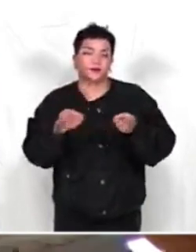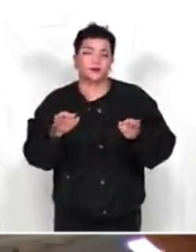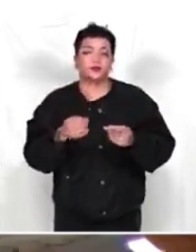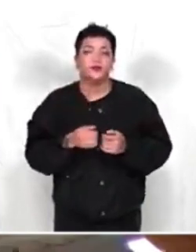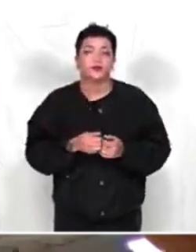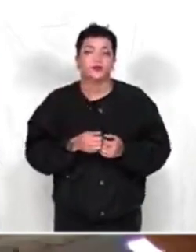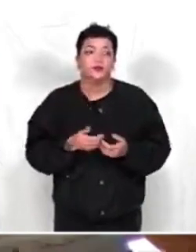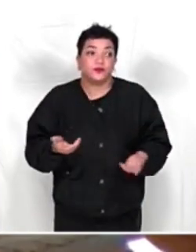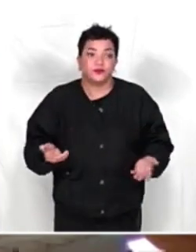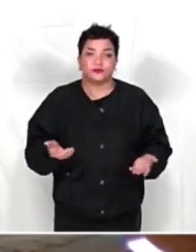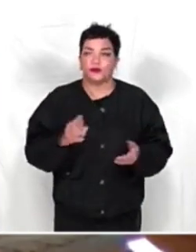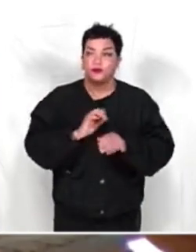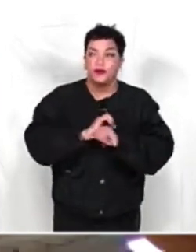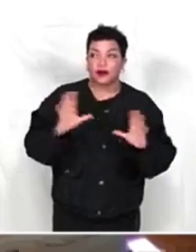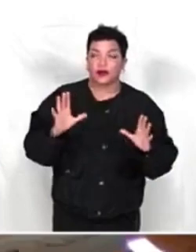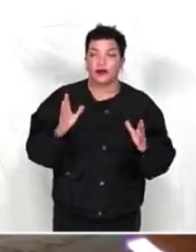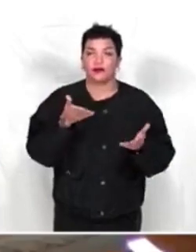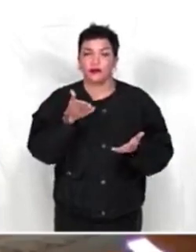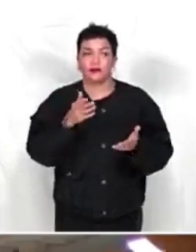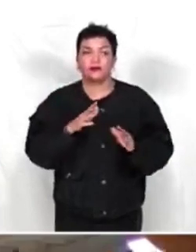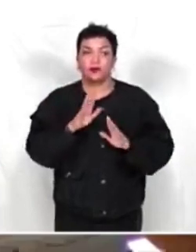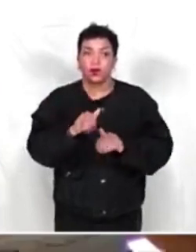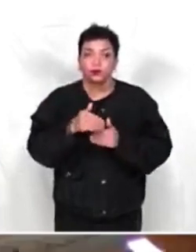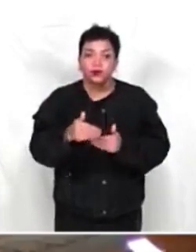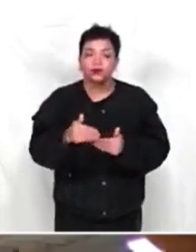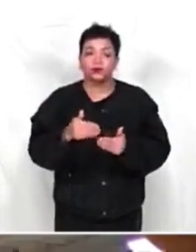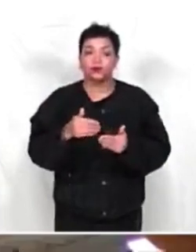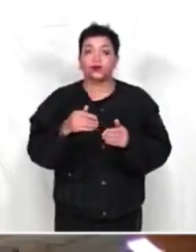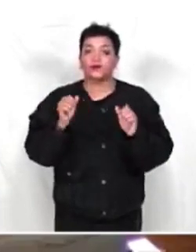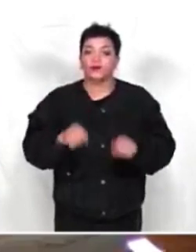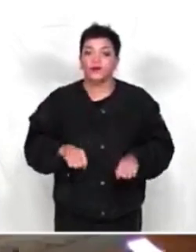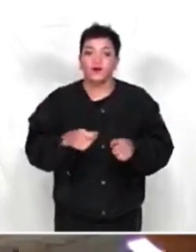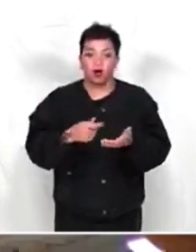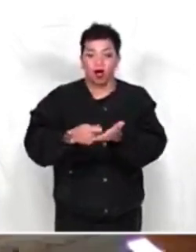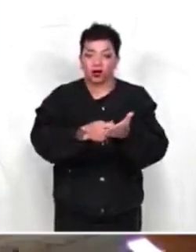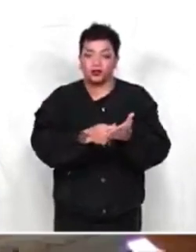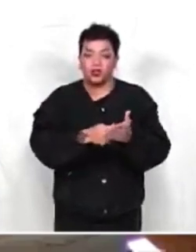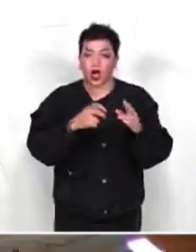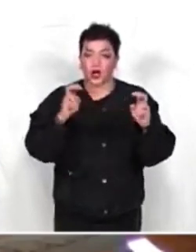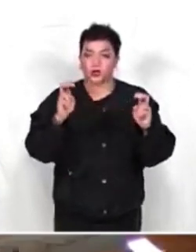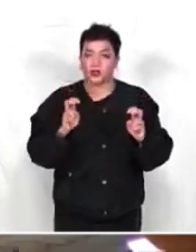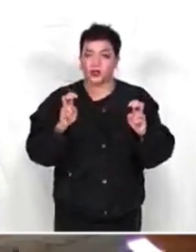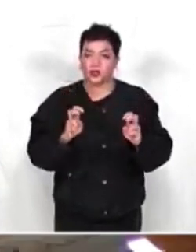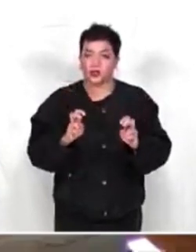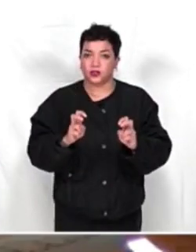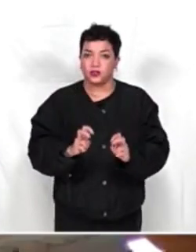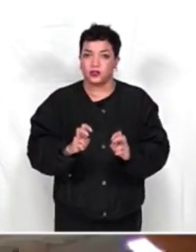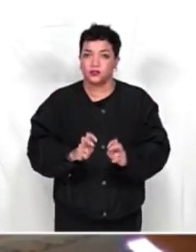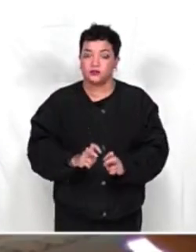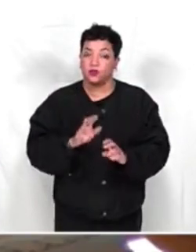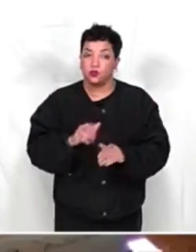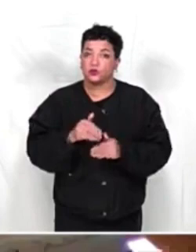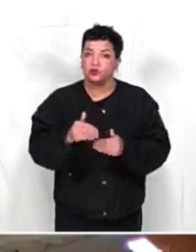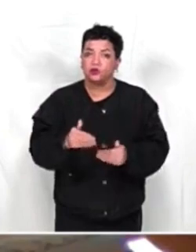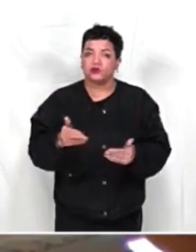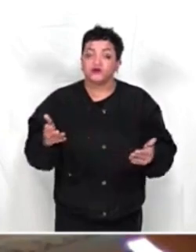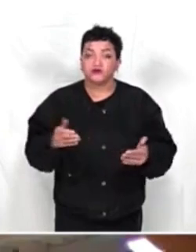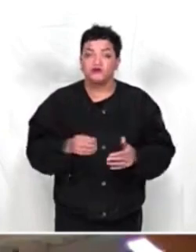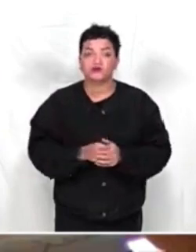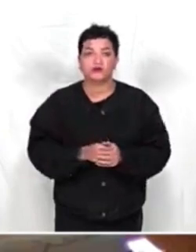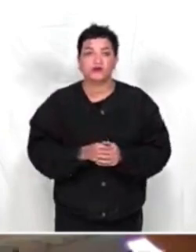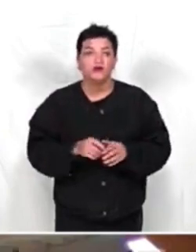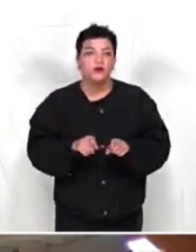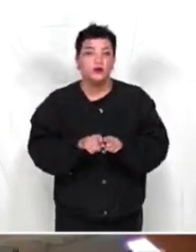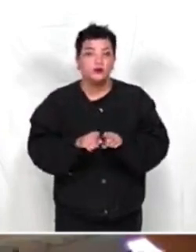donc de grignoter le pouvoir d'achat des Bordelais. Très inquiétant également, la